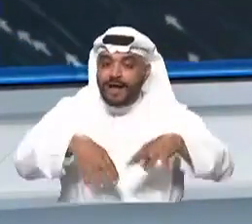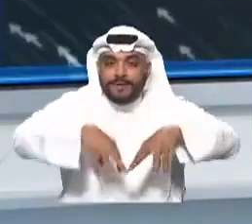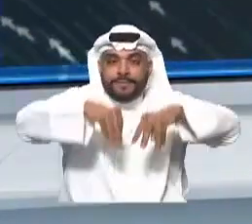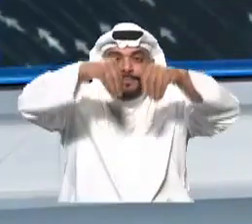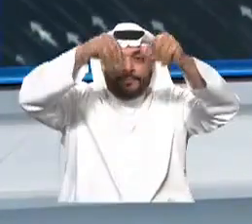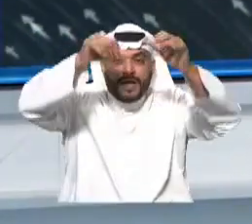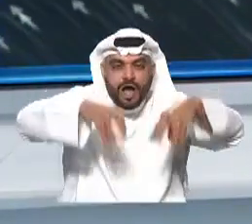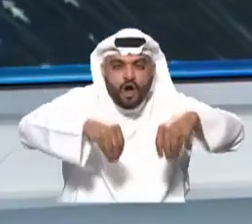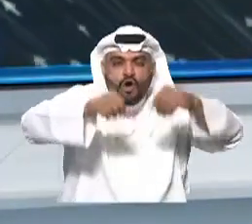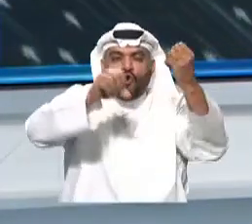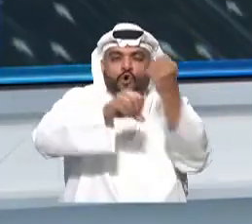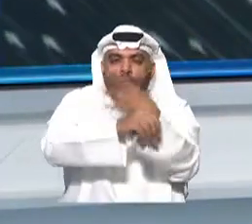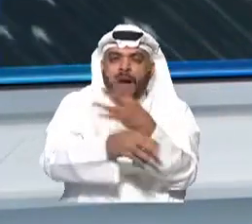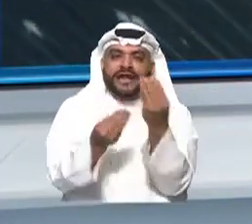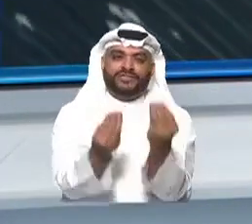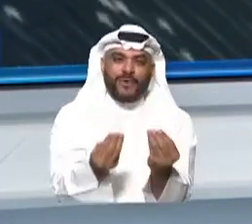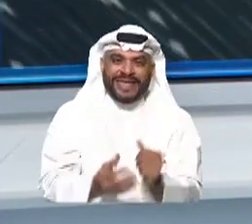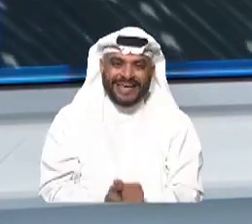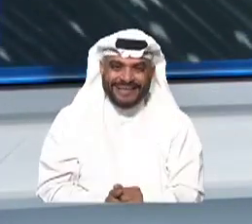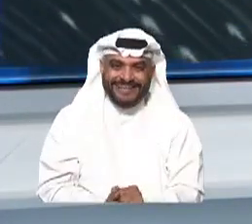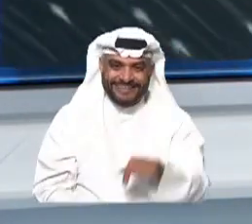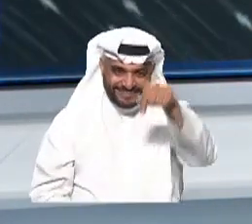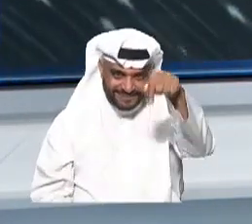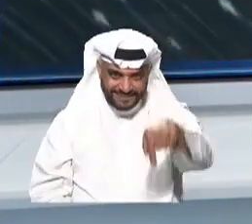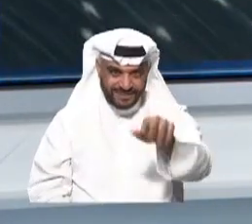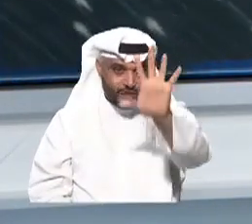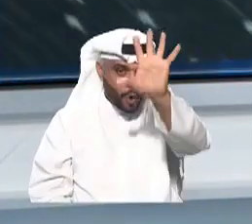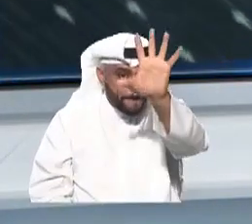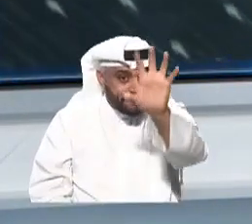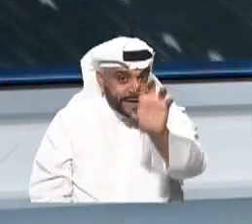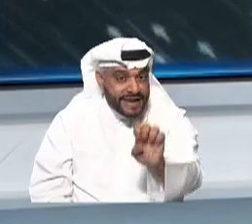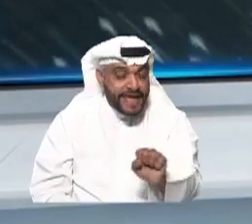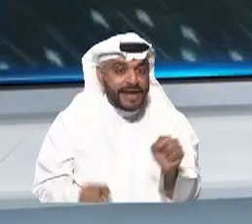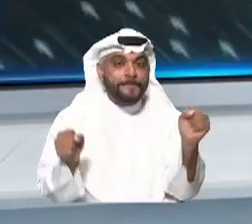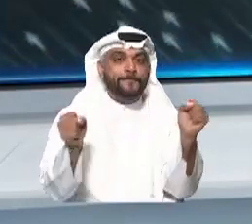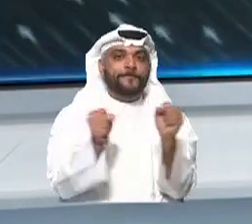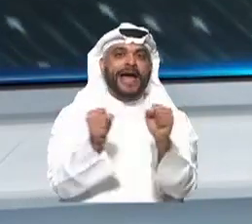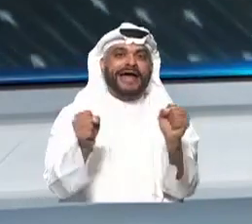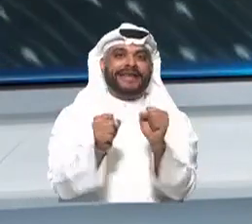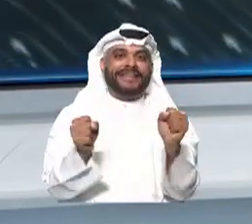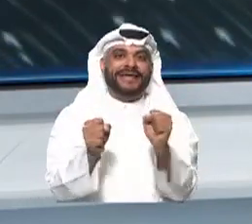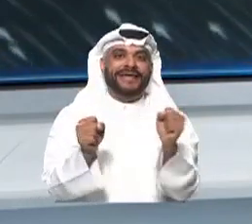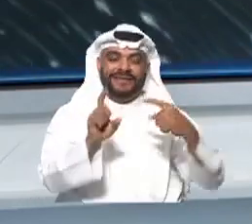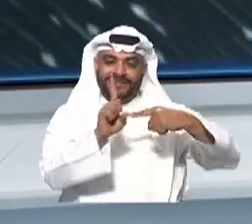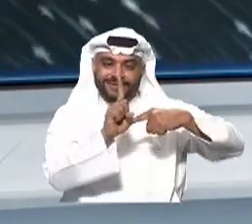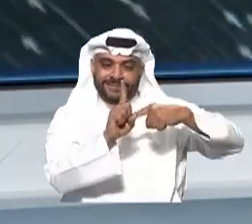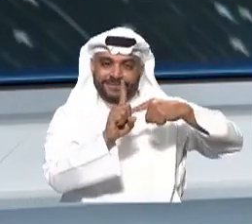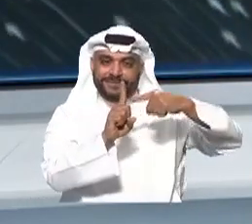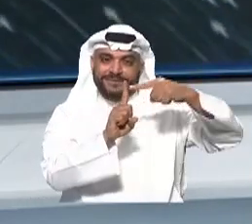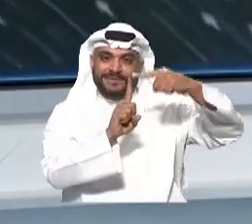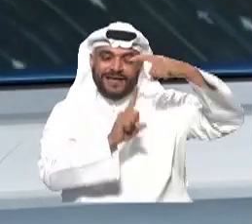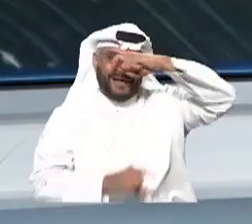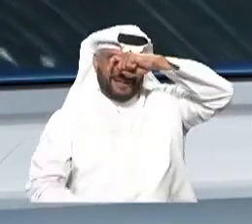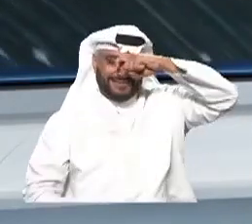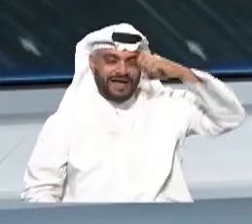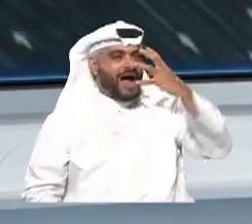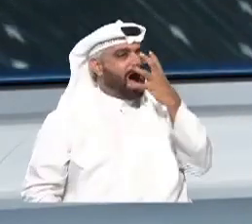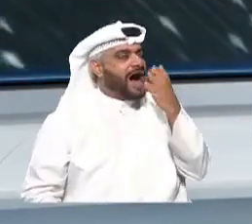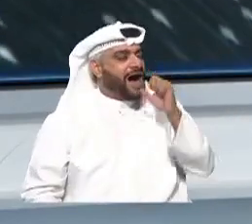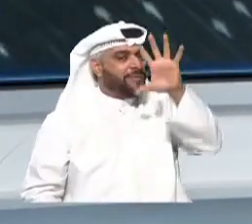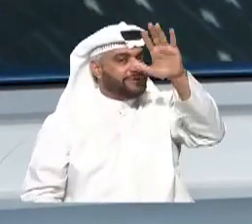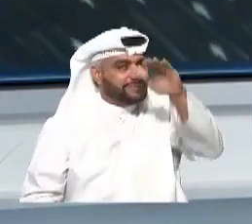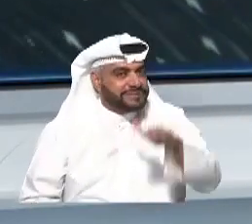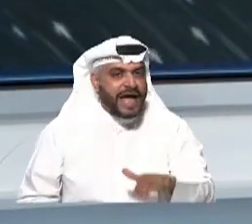المتوقعة هذه الليلة، متوقع أجواء تميل إلى البرودة ورياح متقلبة الاتجاه إلى جنوبية شرقية